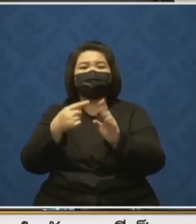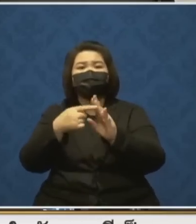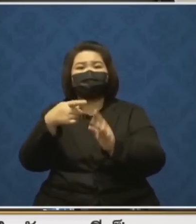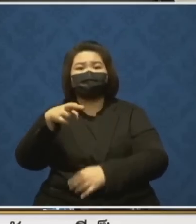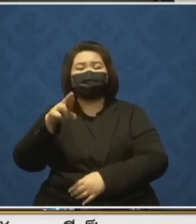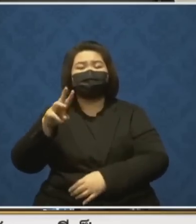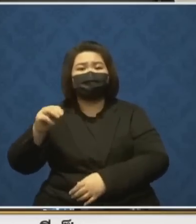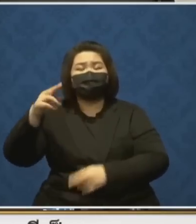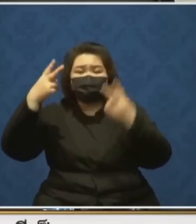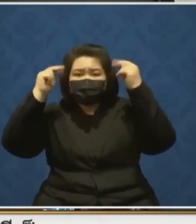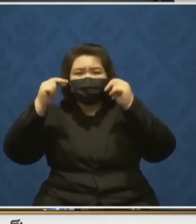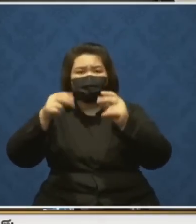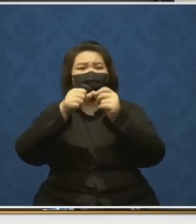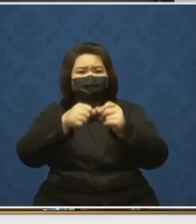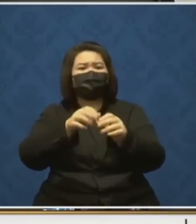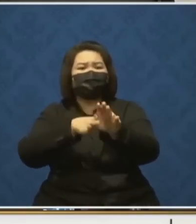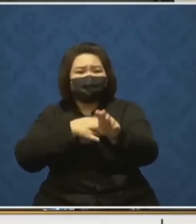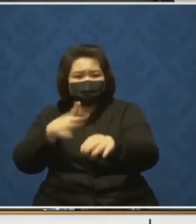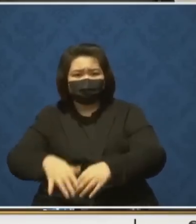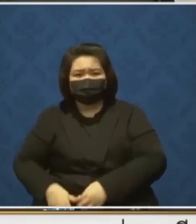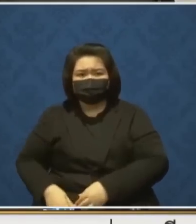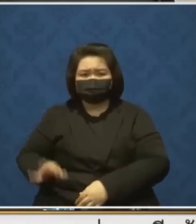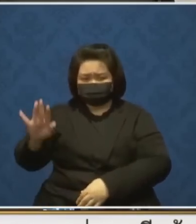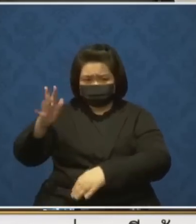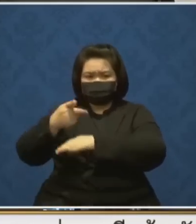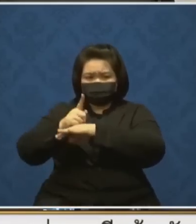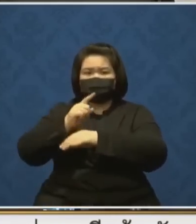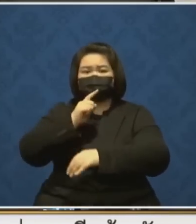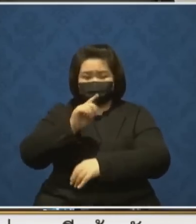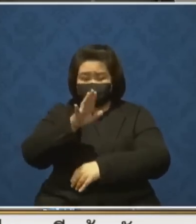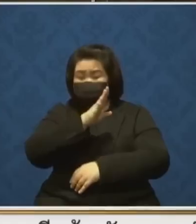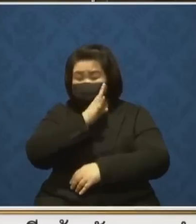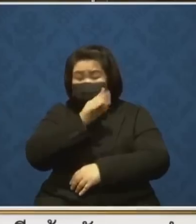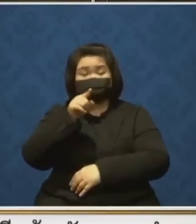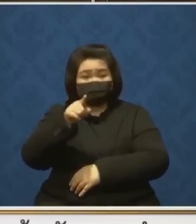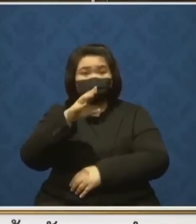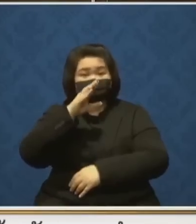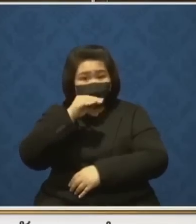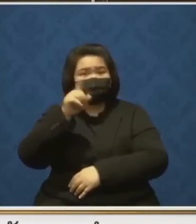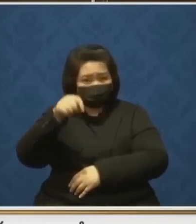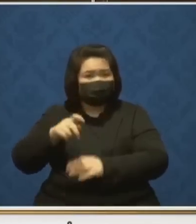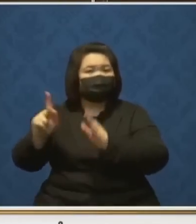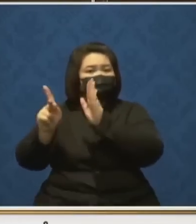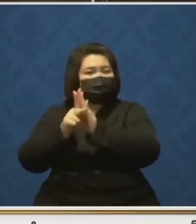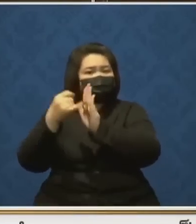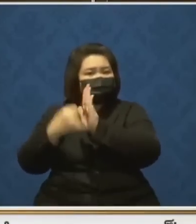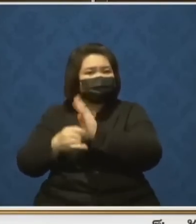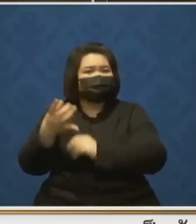Bite มกตด Back1ท่สมขิดครั ถาท่านจะประทวง ท่านจะ่องบอกว่า ผิดคอมข้อไหน marque